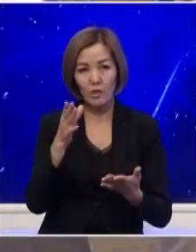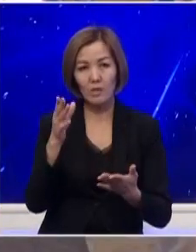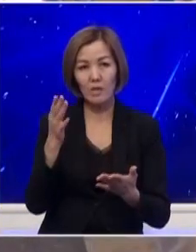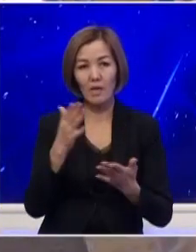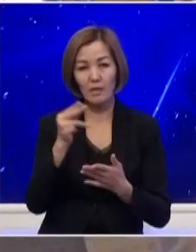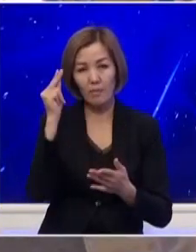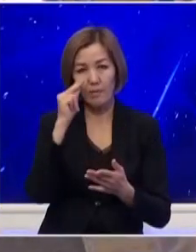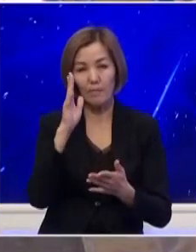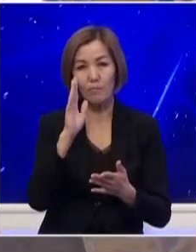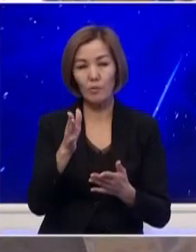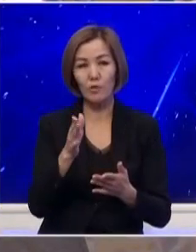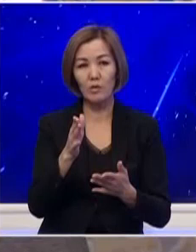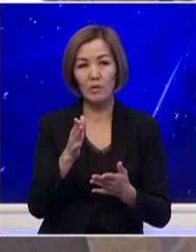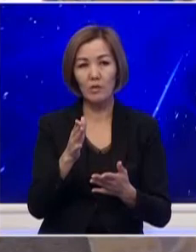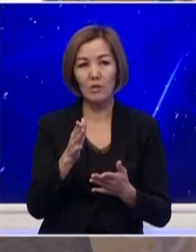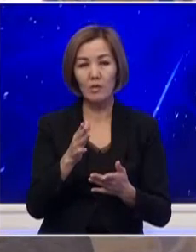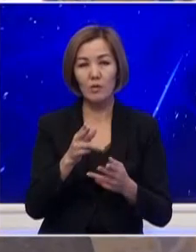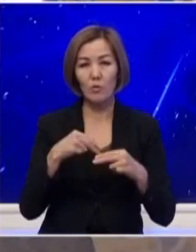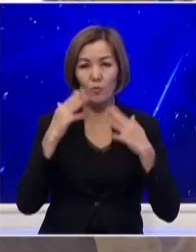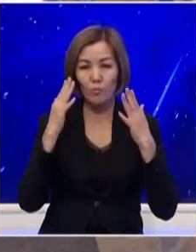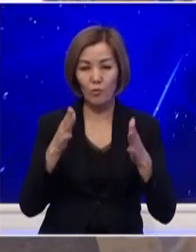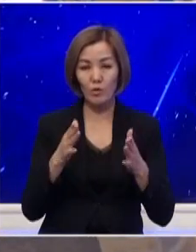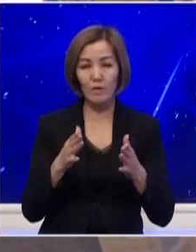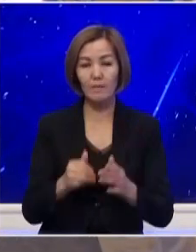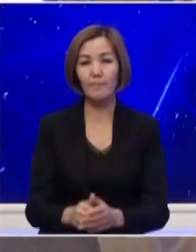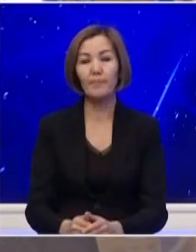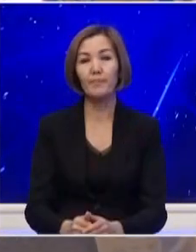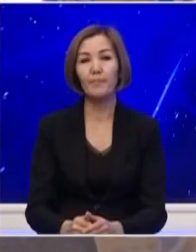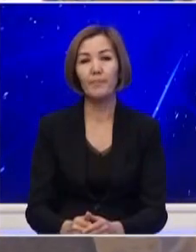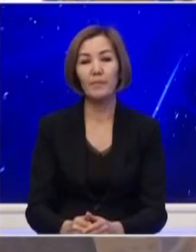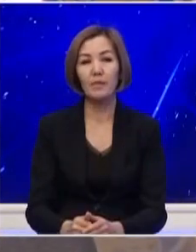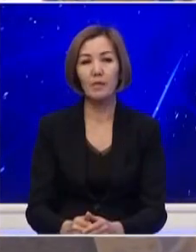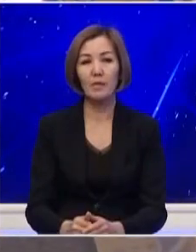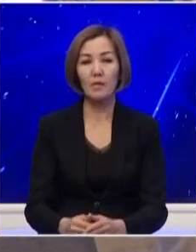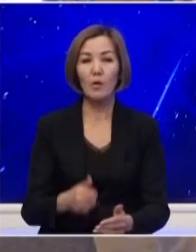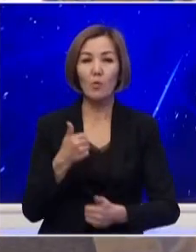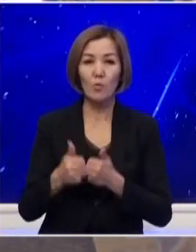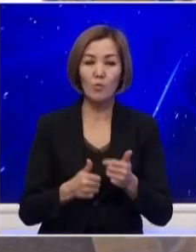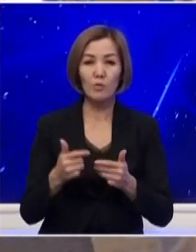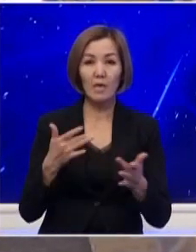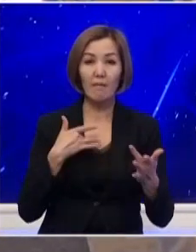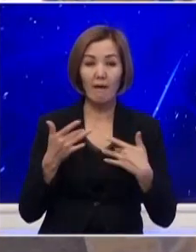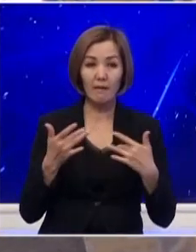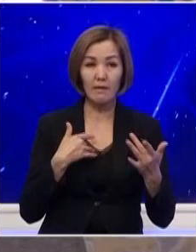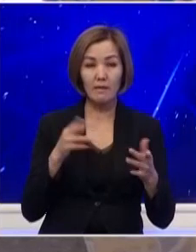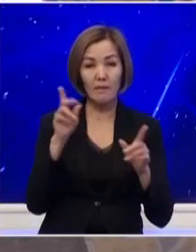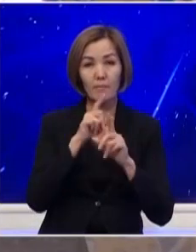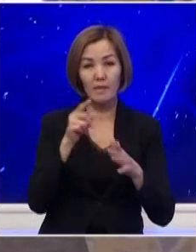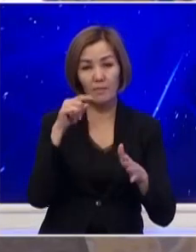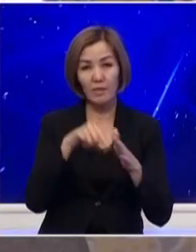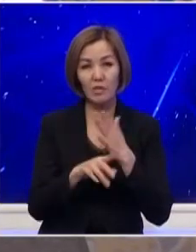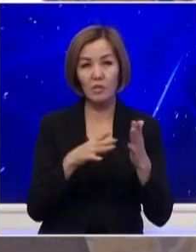алады дегендей. Осындай шараларға көп көңіл әкімшілік бөледі. Осындай конкурсқа дайындықта қалыққа мектептің